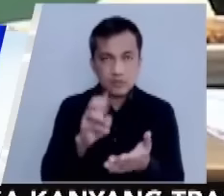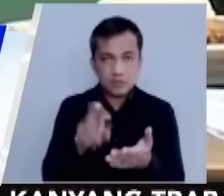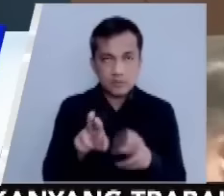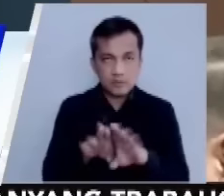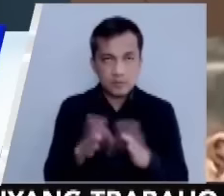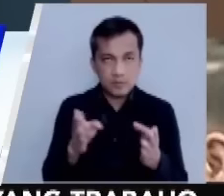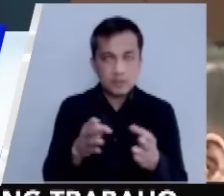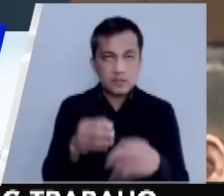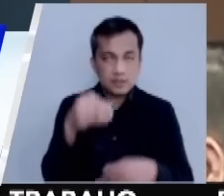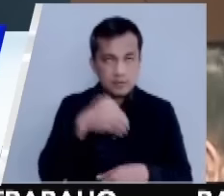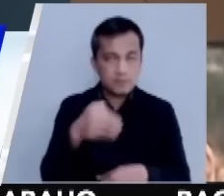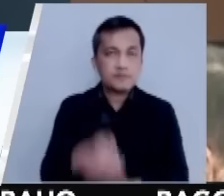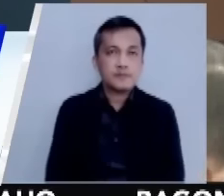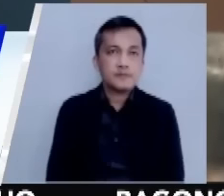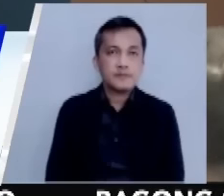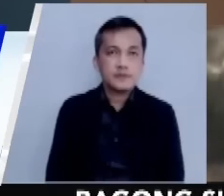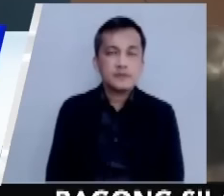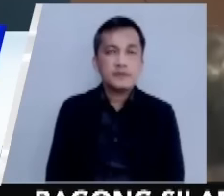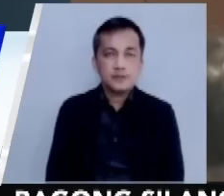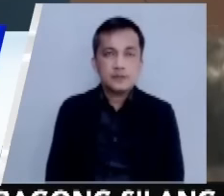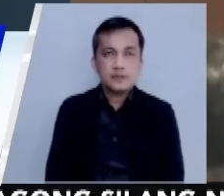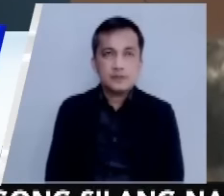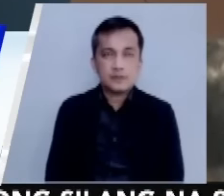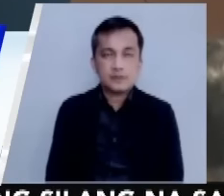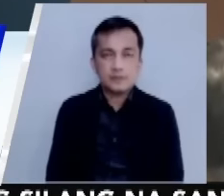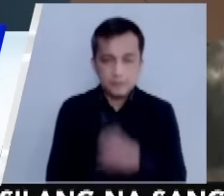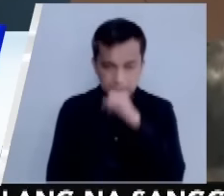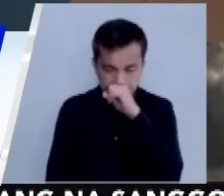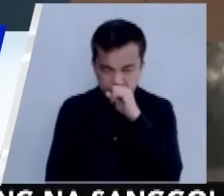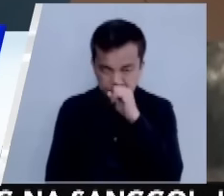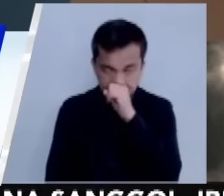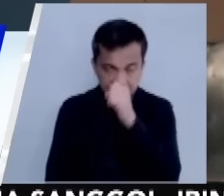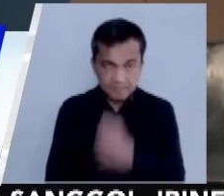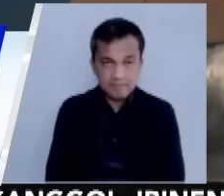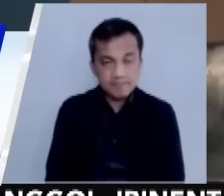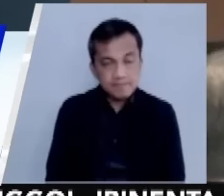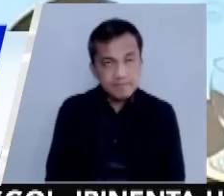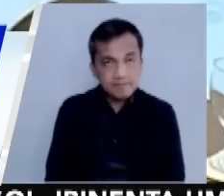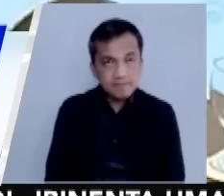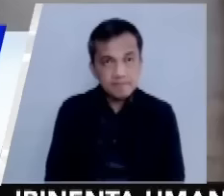Sa iba pa, then Attorney Edgar Alan Reyes.